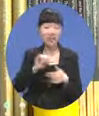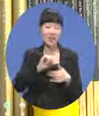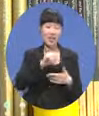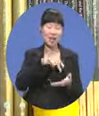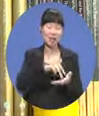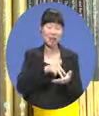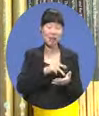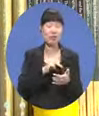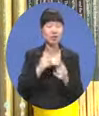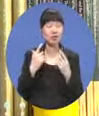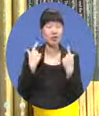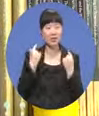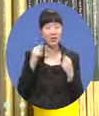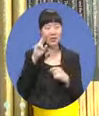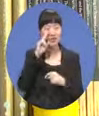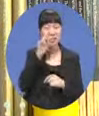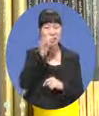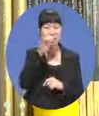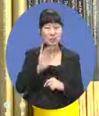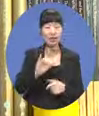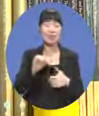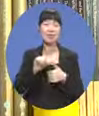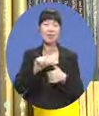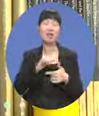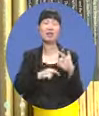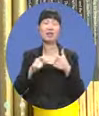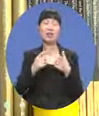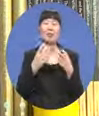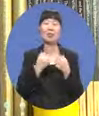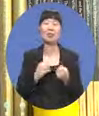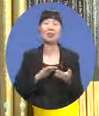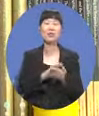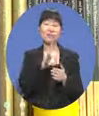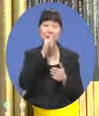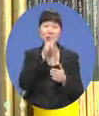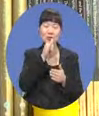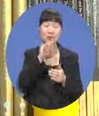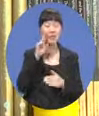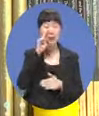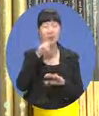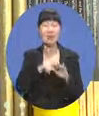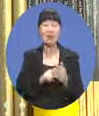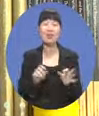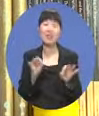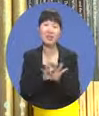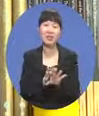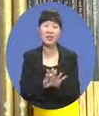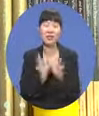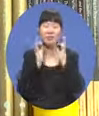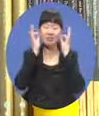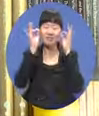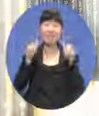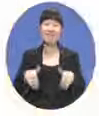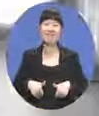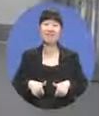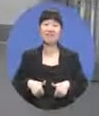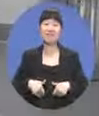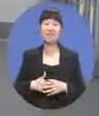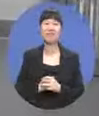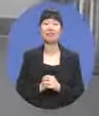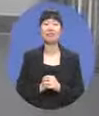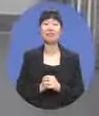같은데 민재에 대해서 많이 놀아주고 좀 그런 마음 안 갖게 노력해야 될 것 같은 생각이 듭니다.